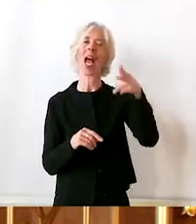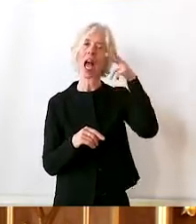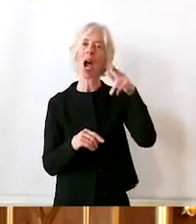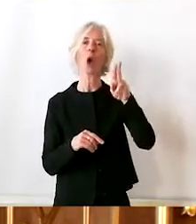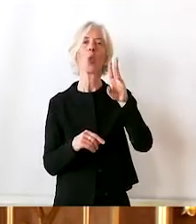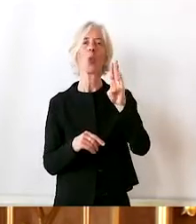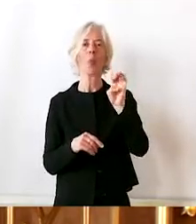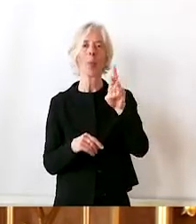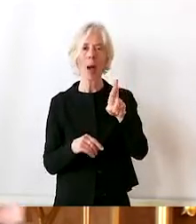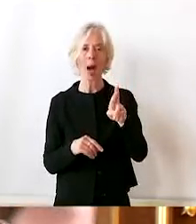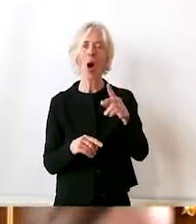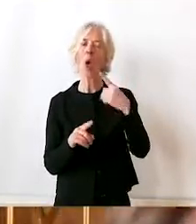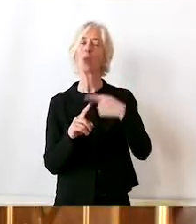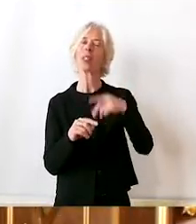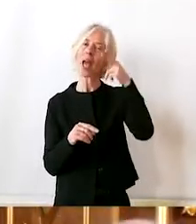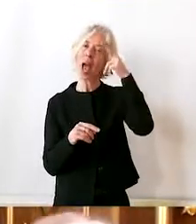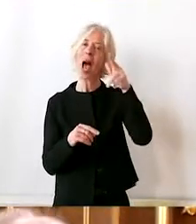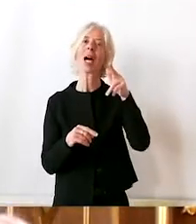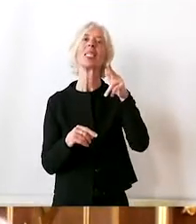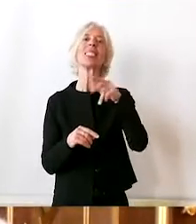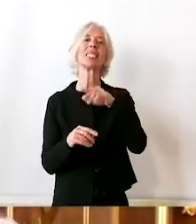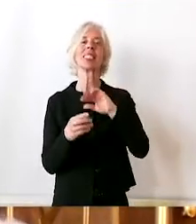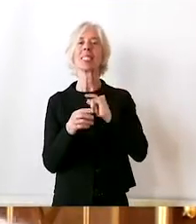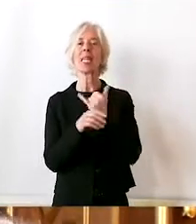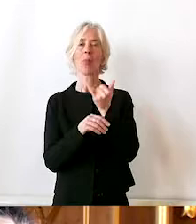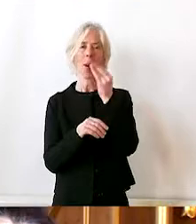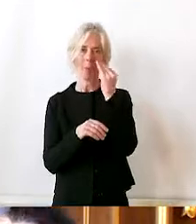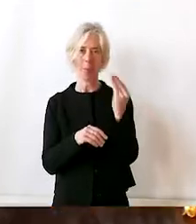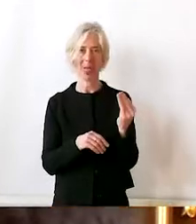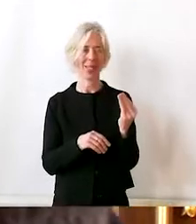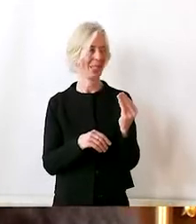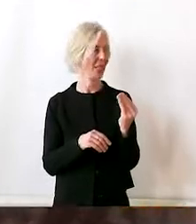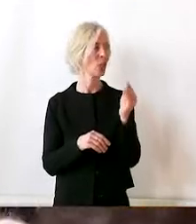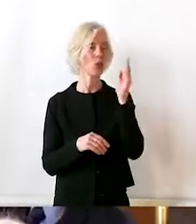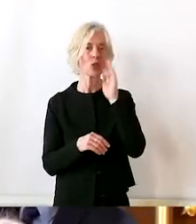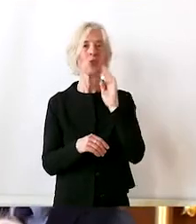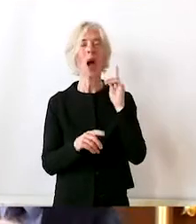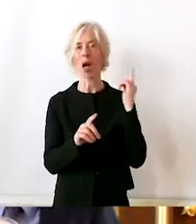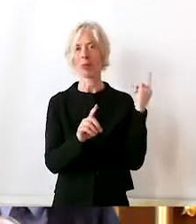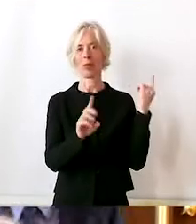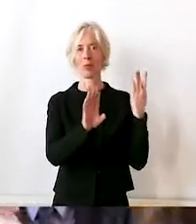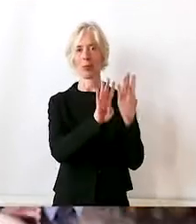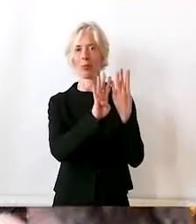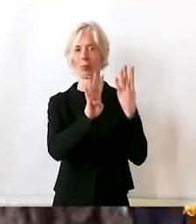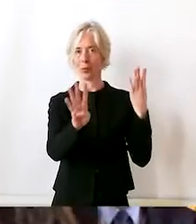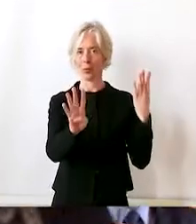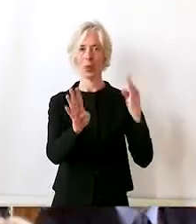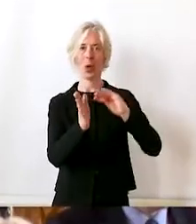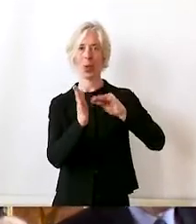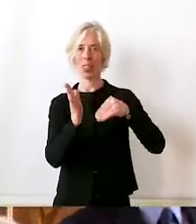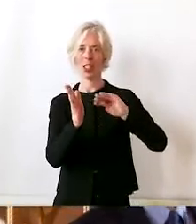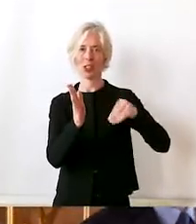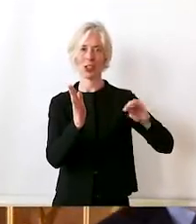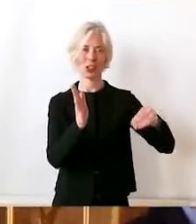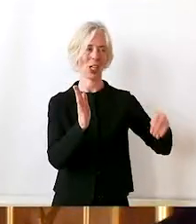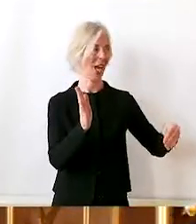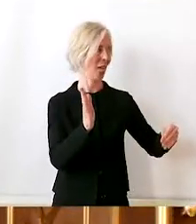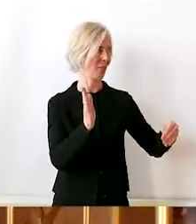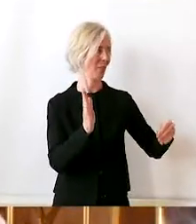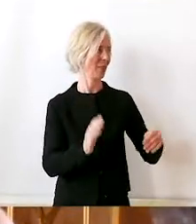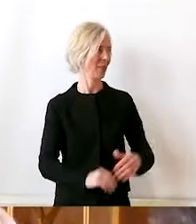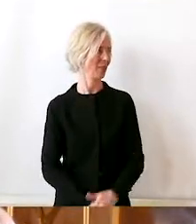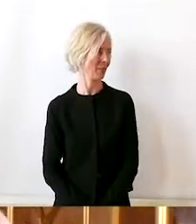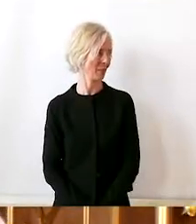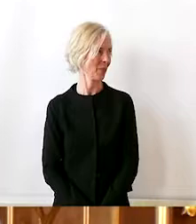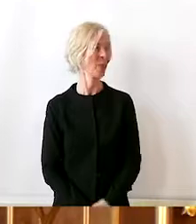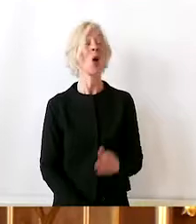und Herr Silbermann. Und wer auch alles den Stift schon abgegeben hat, das war ein Fehler, den braucht man noch das